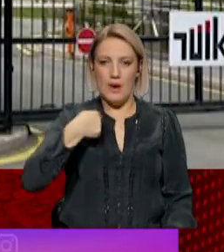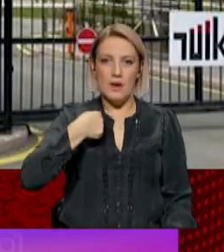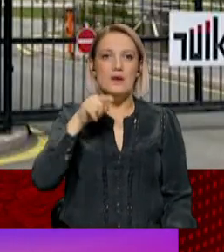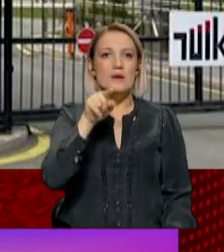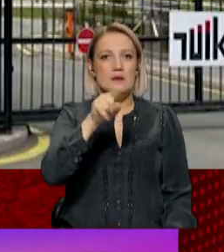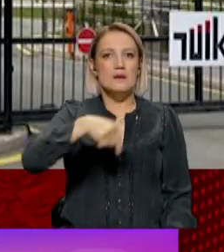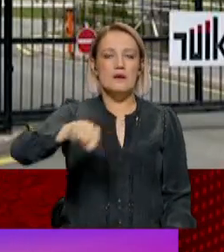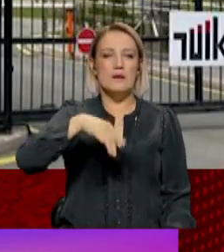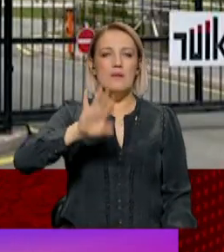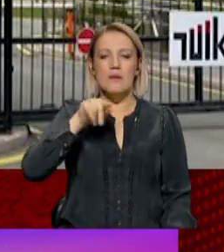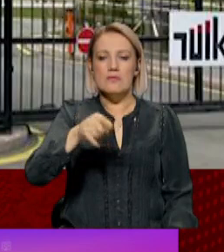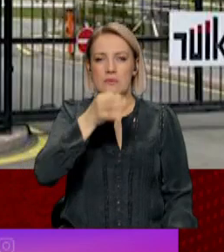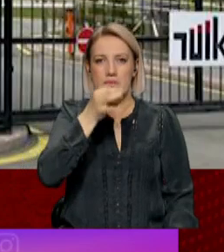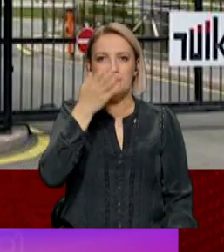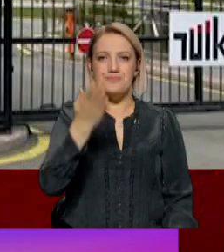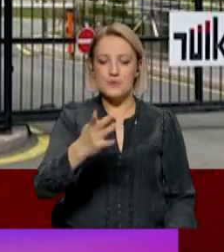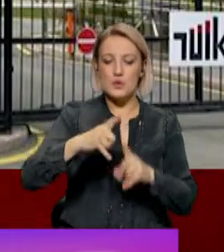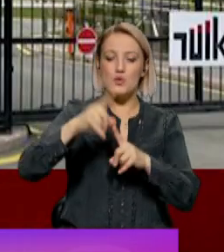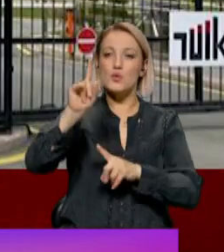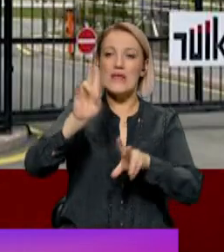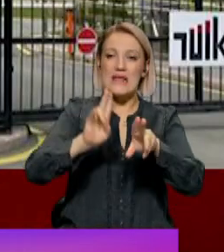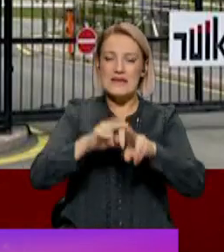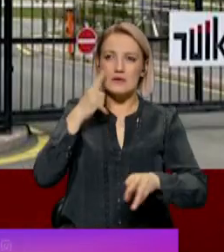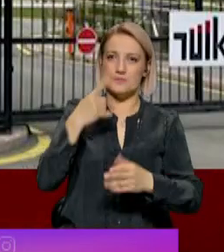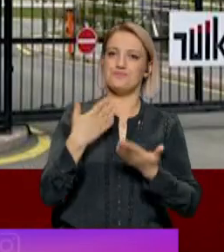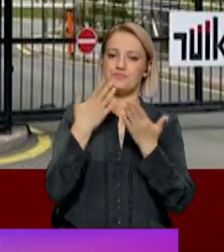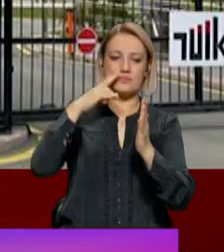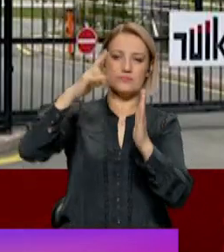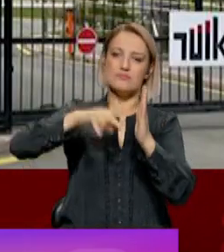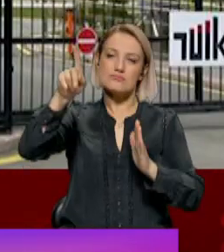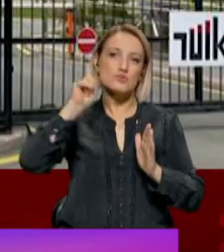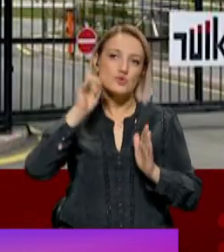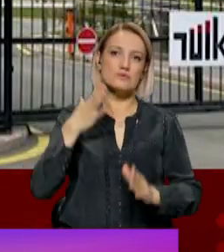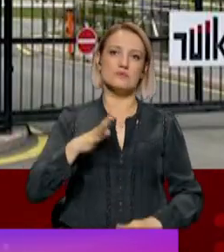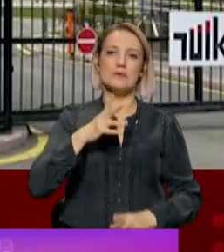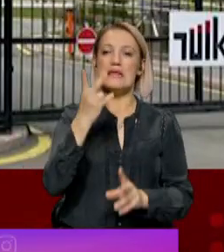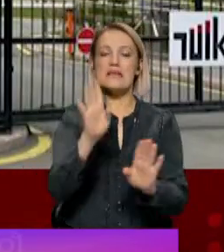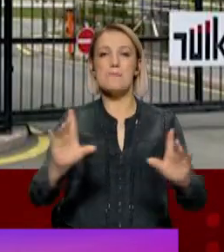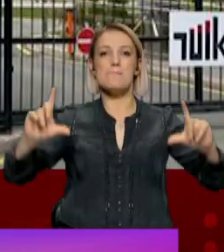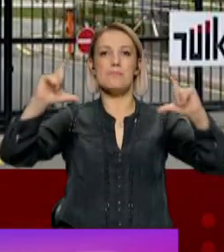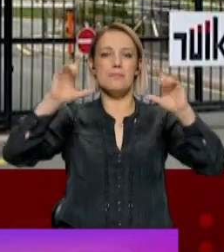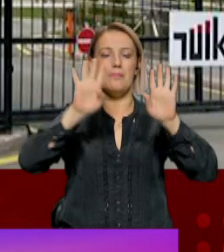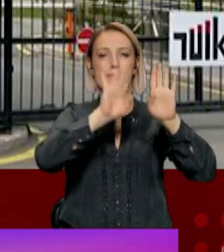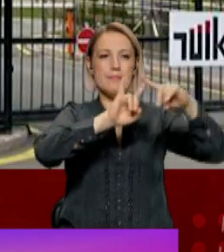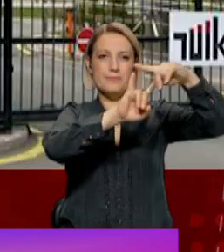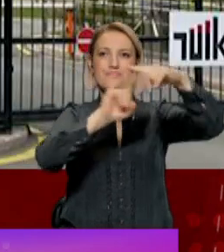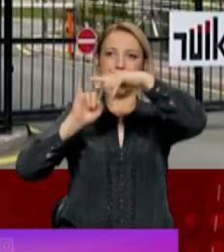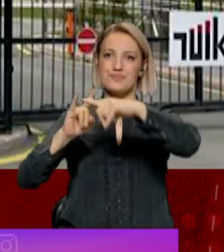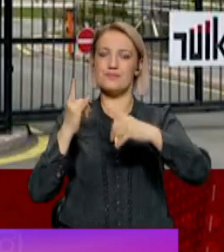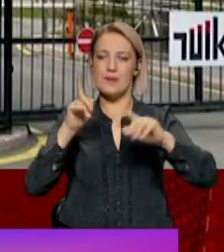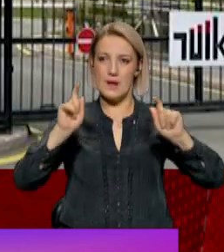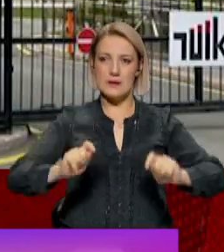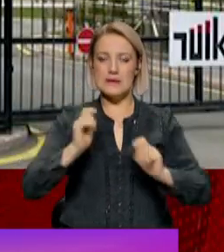değil, aslında bu haberi TÜİK'e okumak istiyorum. Dolayısıyla bir ikili pencere yaptığımızda hemen yan